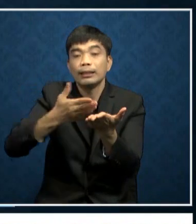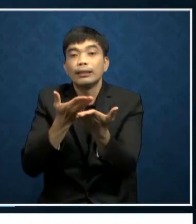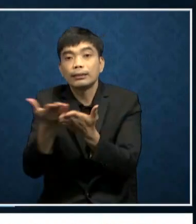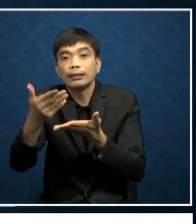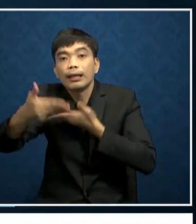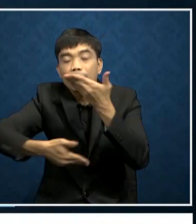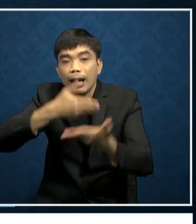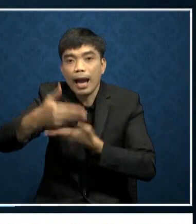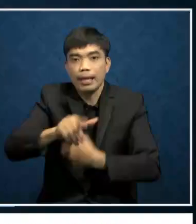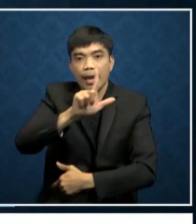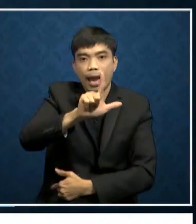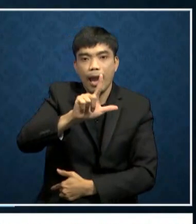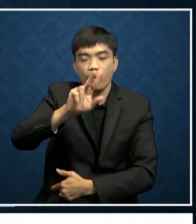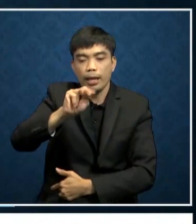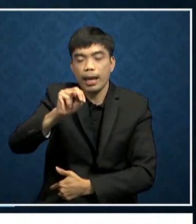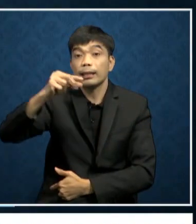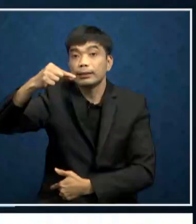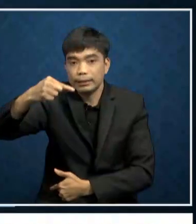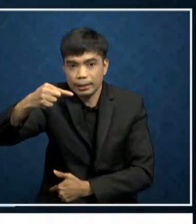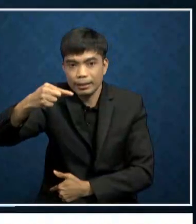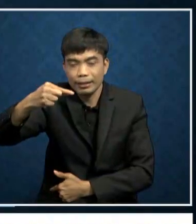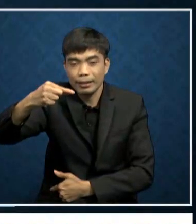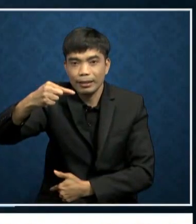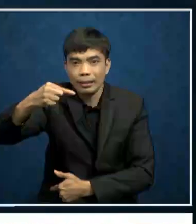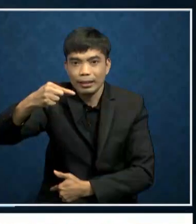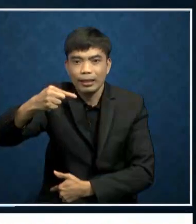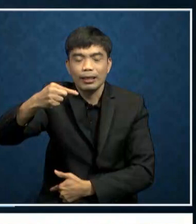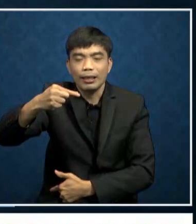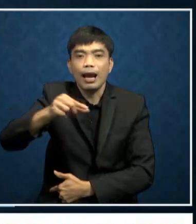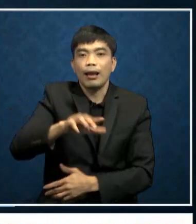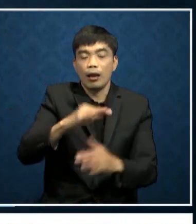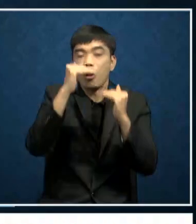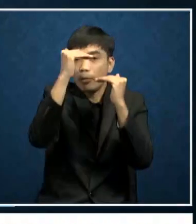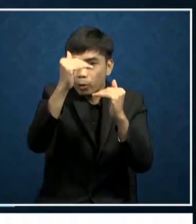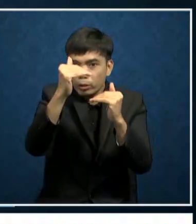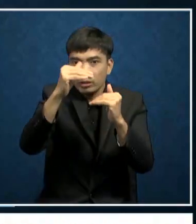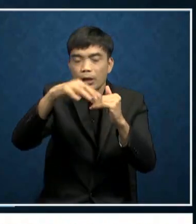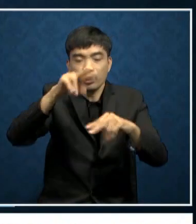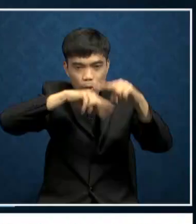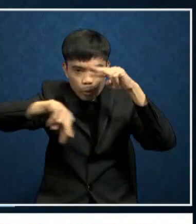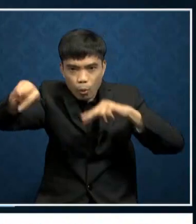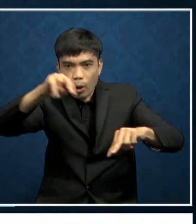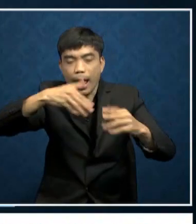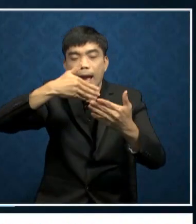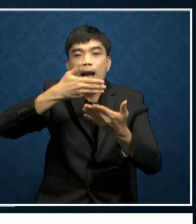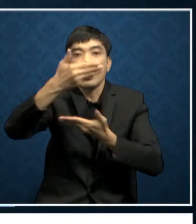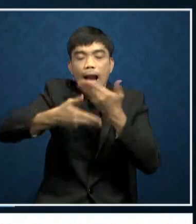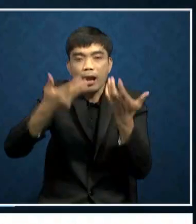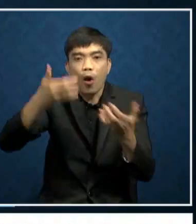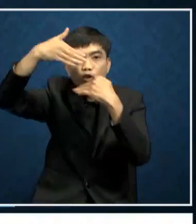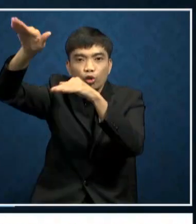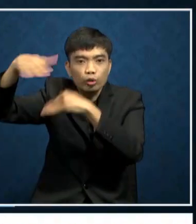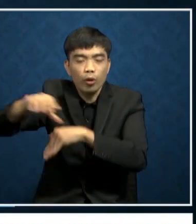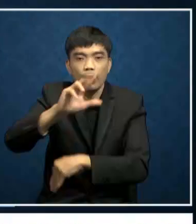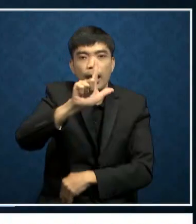ของภูมิภาคและแนวทางการกำกับกิจการ lngเ่อTerminalเชิงพาณิชย์ไม่ไม่มีข้อสังเกต